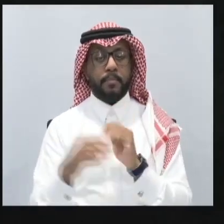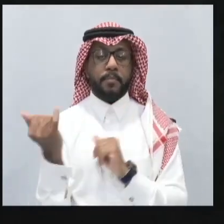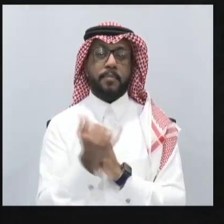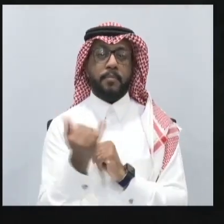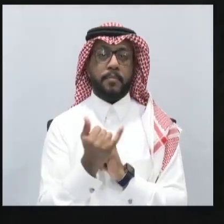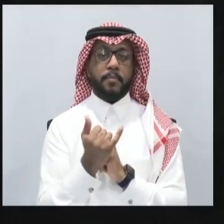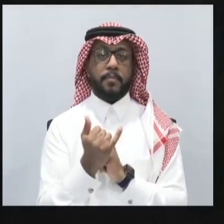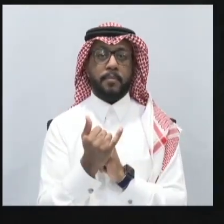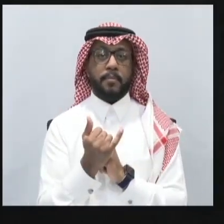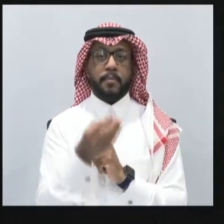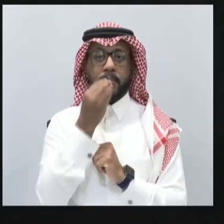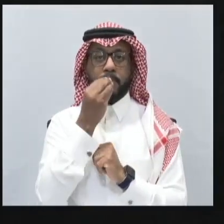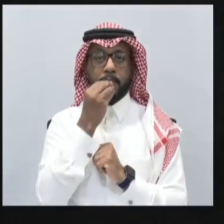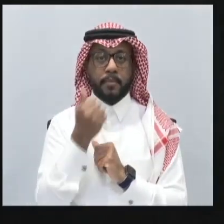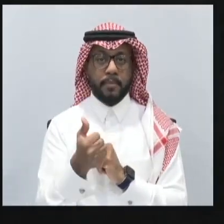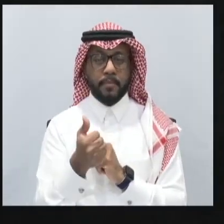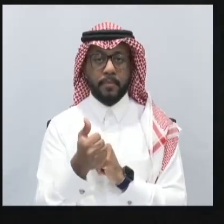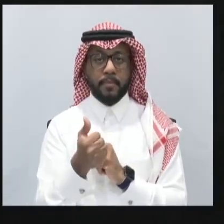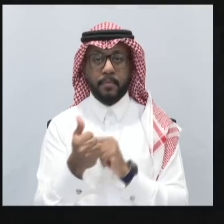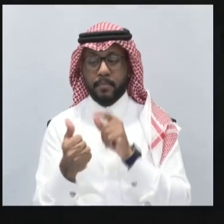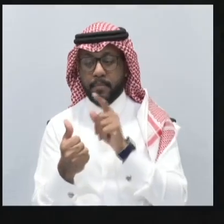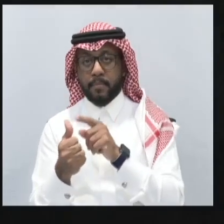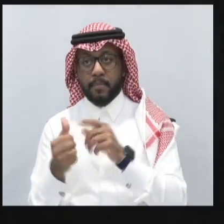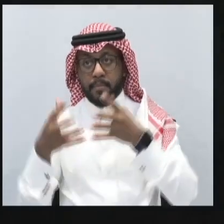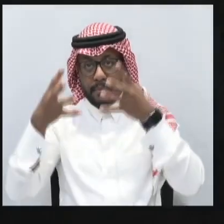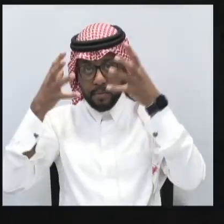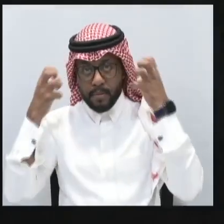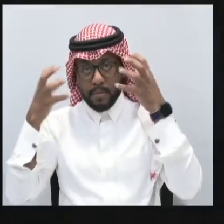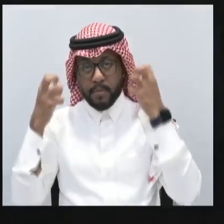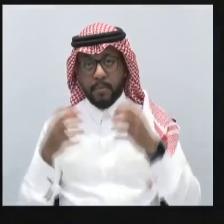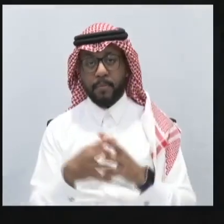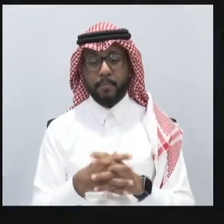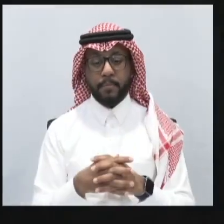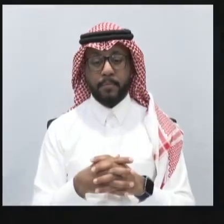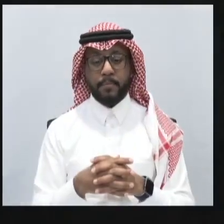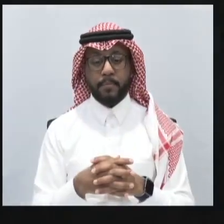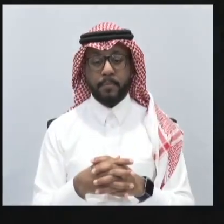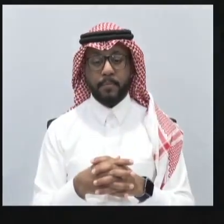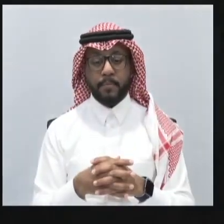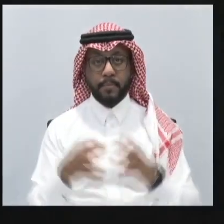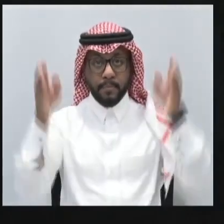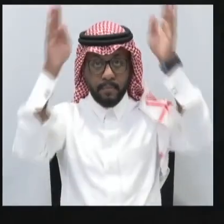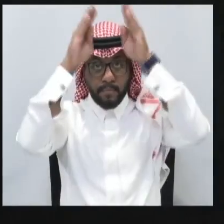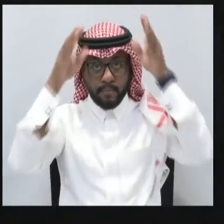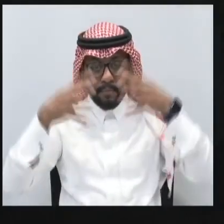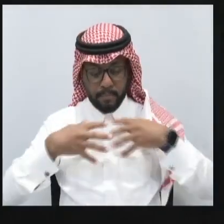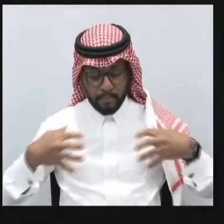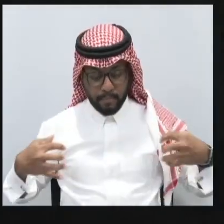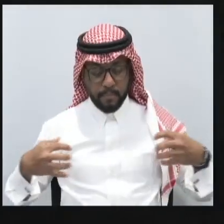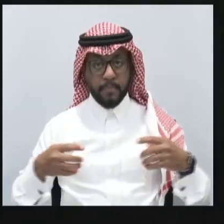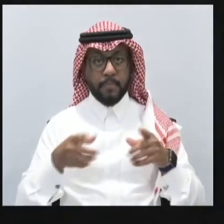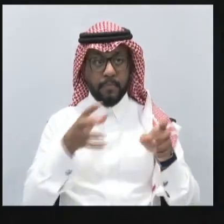الاخر في الغذاء اللبوه اعتمدت على الحمار الوحشي في غذائها والحمار الوحشي اعتمد